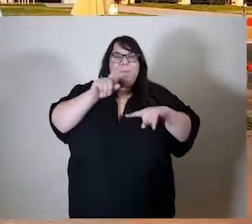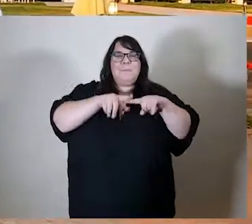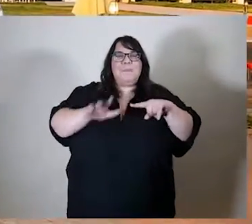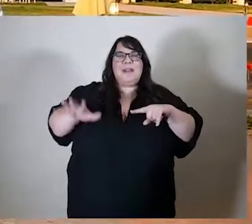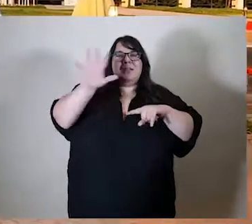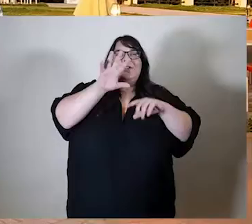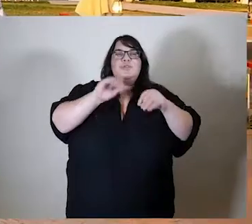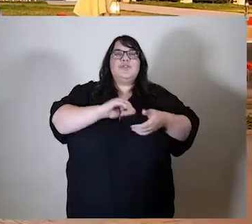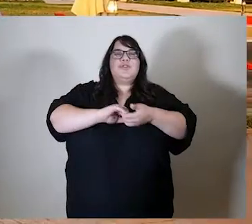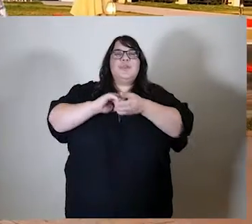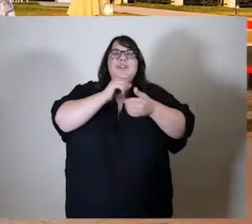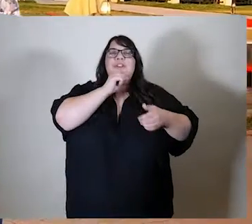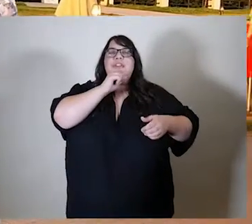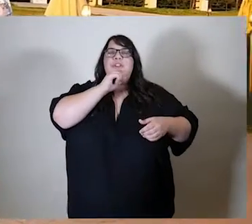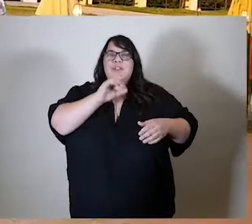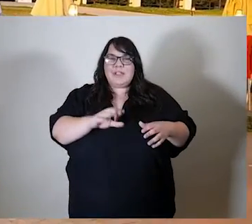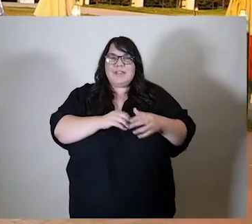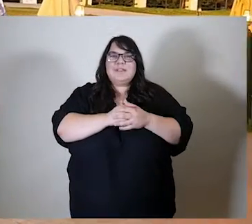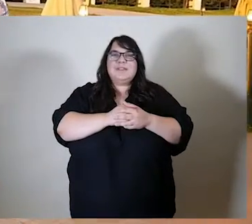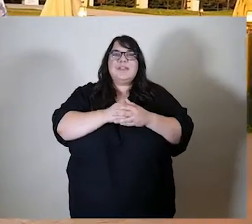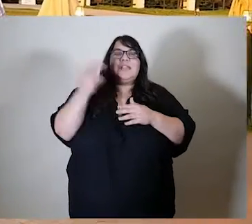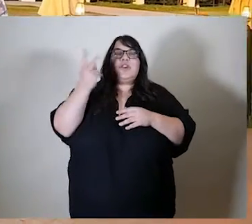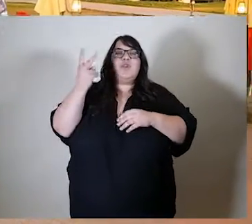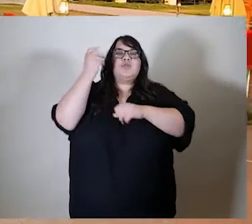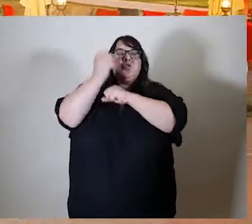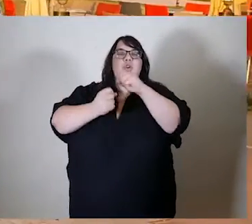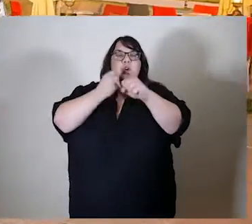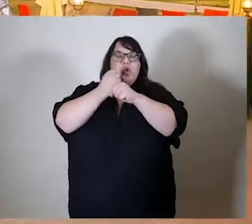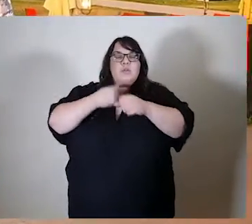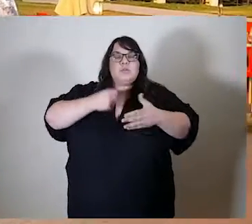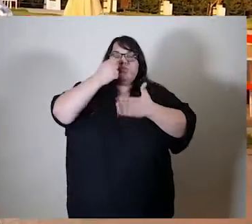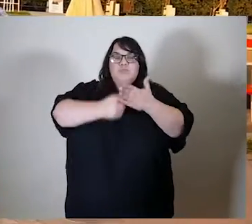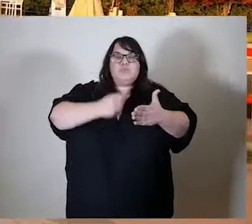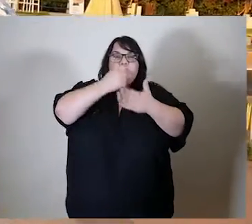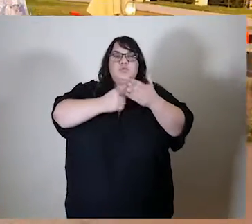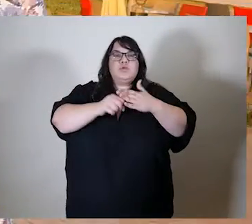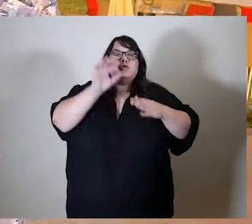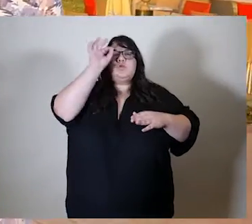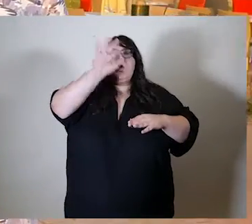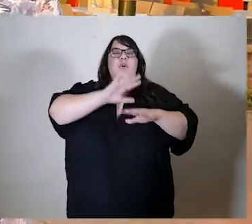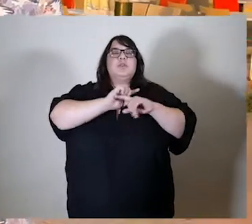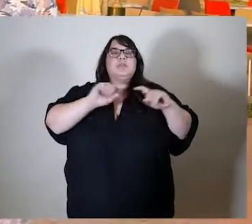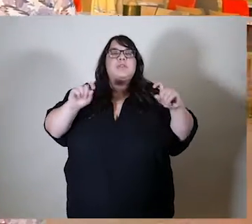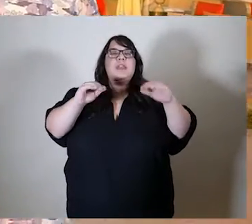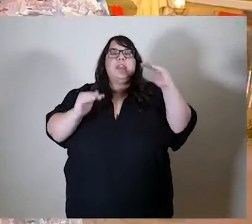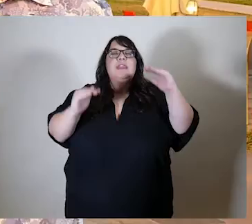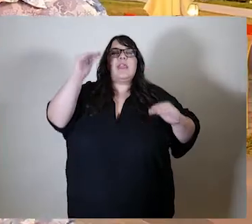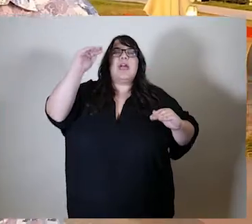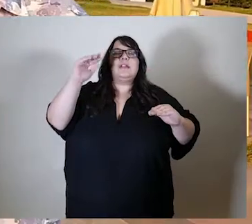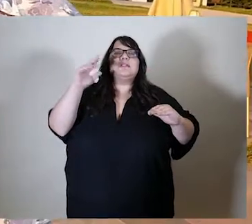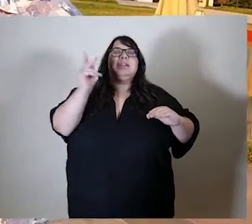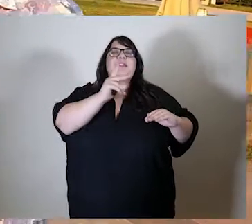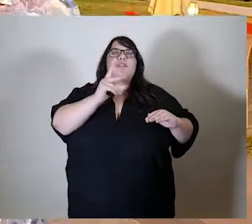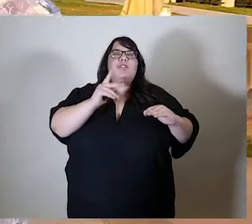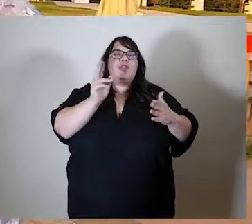Είμαστε η Πανελλήνια Εταιρεία Γεριατρικής και Γεροντολογίας και 22 ολόκληρα χρόνια αγωνιζόμαστε για την εξάλληψη των